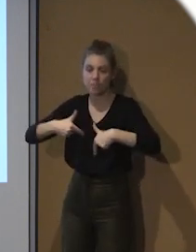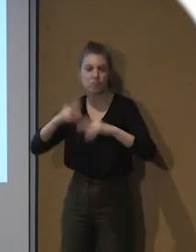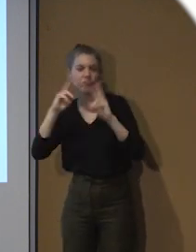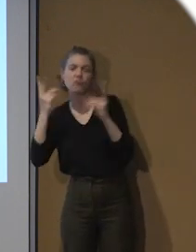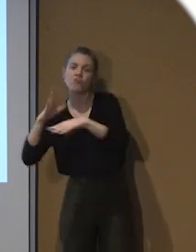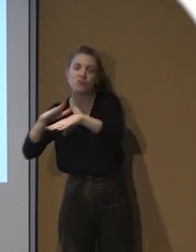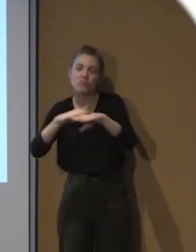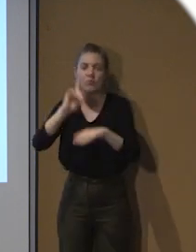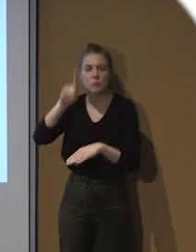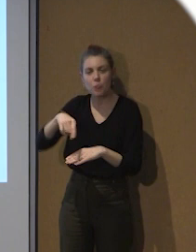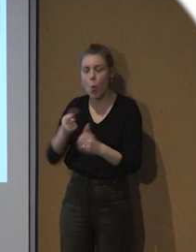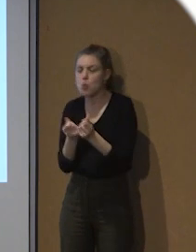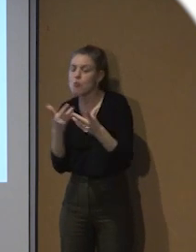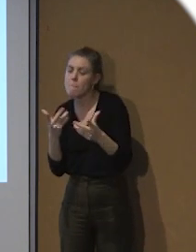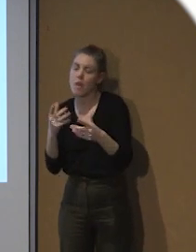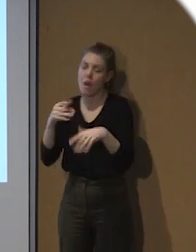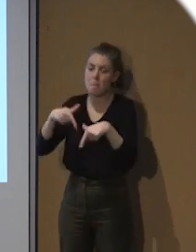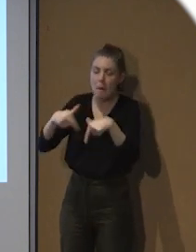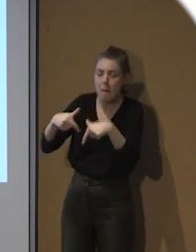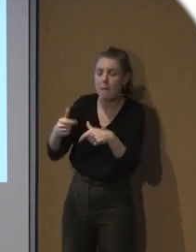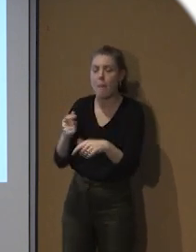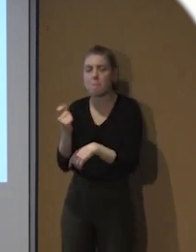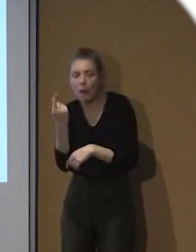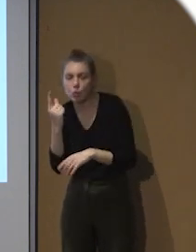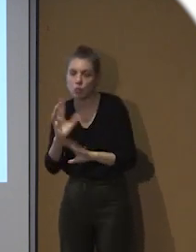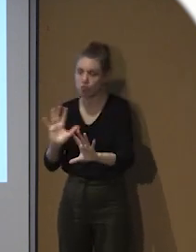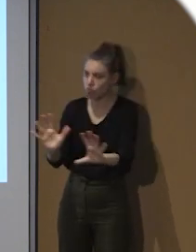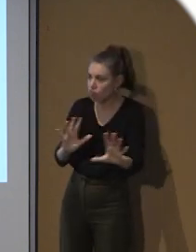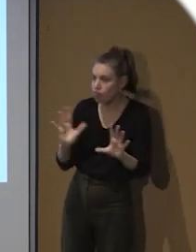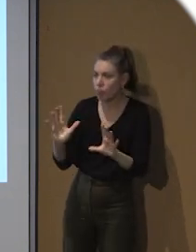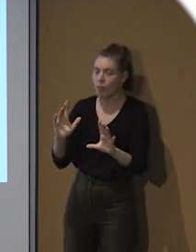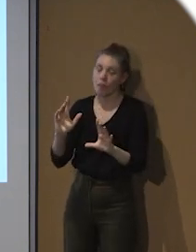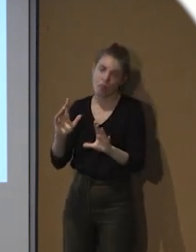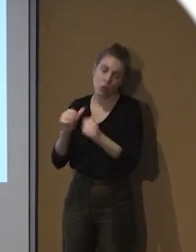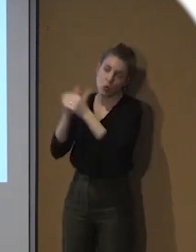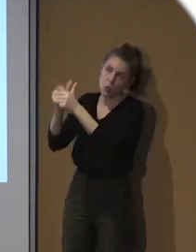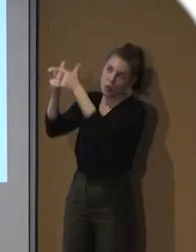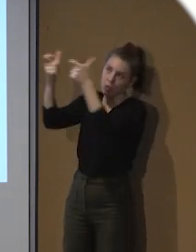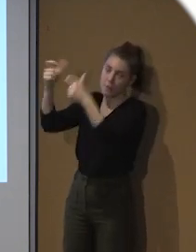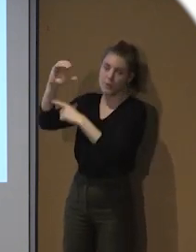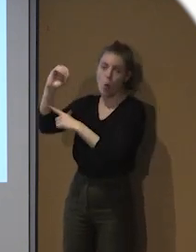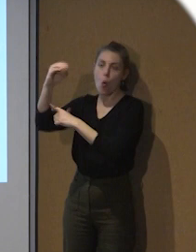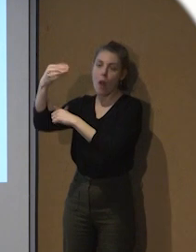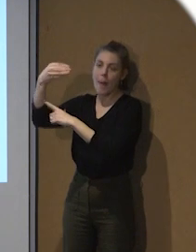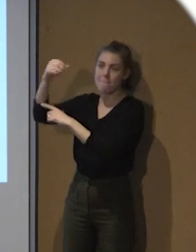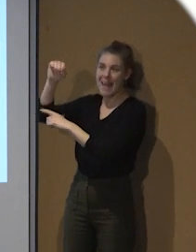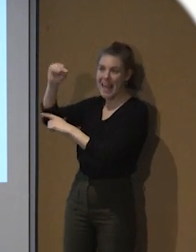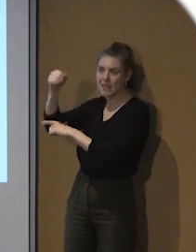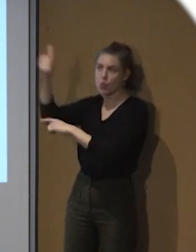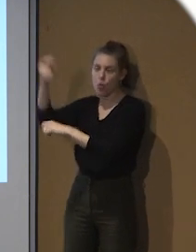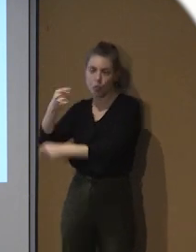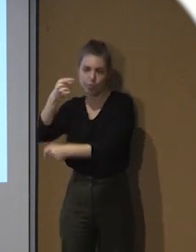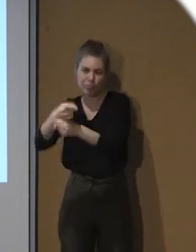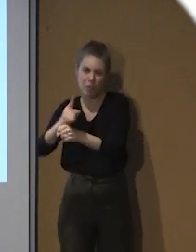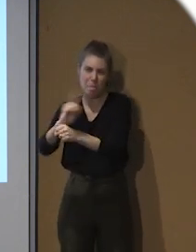faire au quotidien pour maintenir la santé. Ce n'est pas vraiment les recommandations de l'OMS, parce que l'OMS parle plutôt en minutes et en